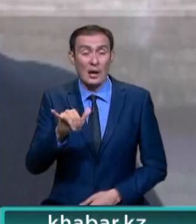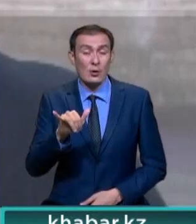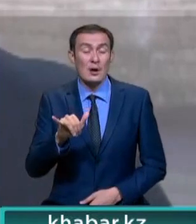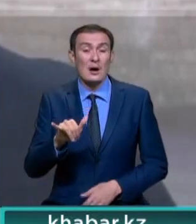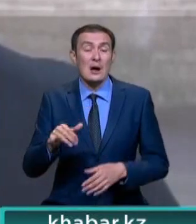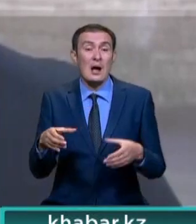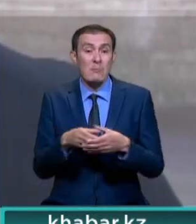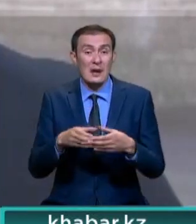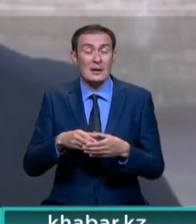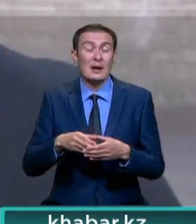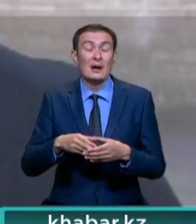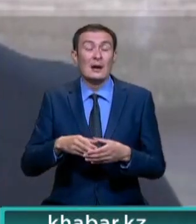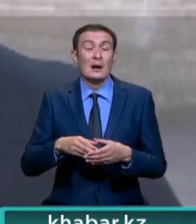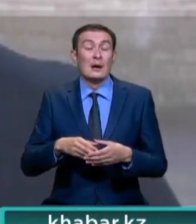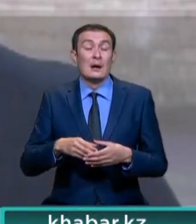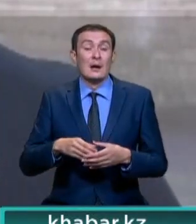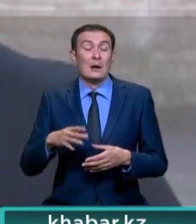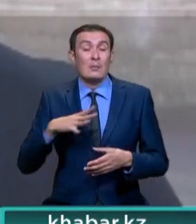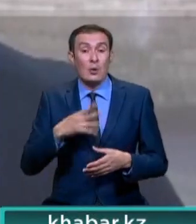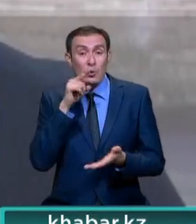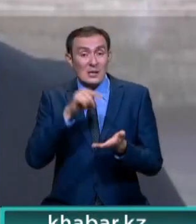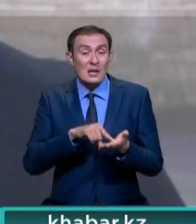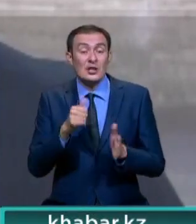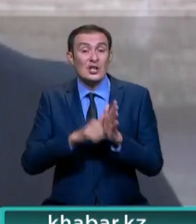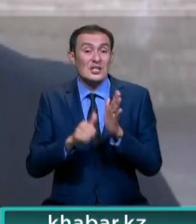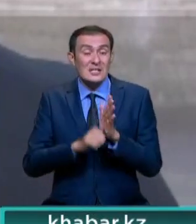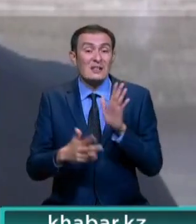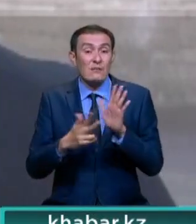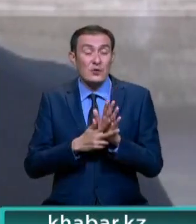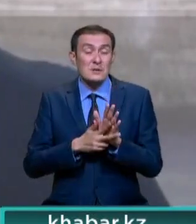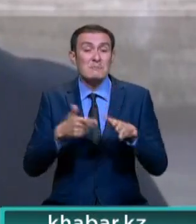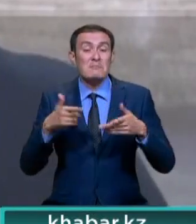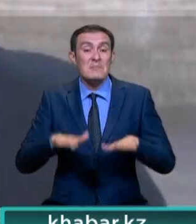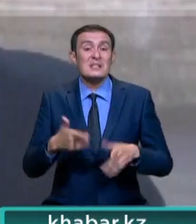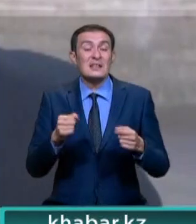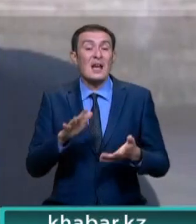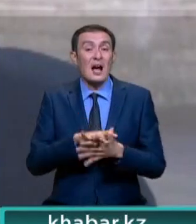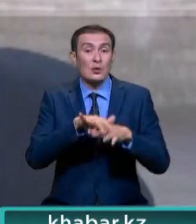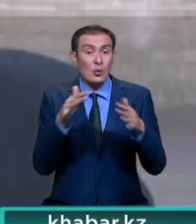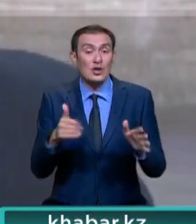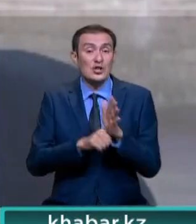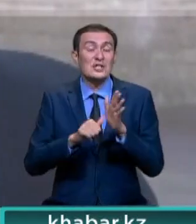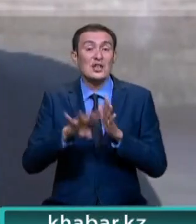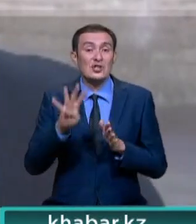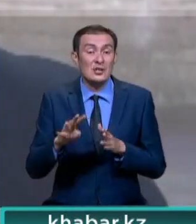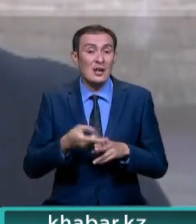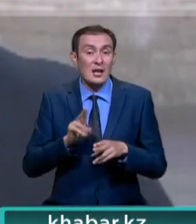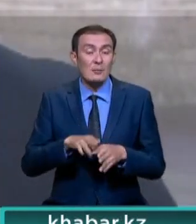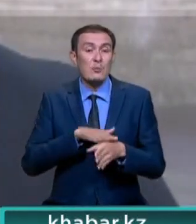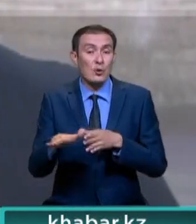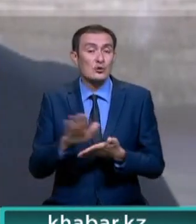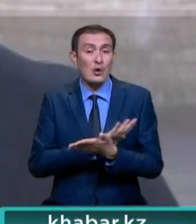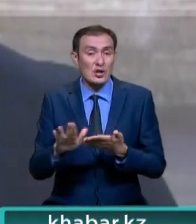национальная компания «Казахстан Гараж Сапары» указала нам на 68 точек с отходами. 64 из них мы